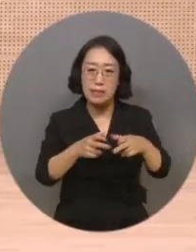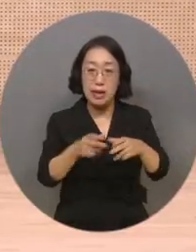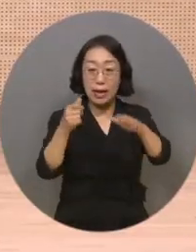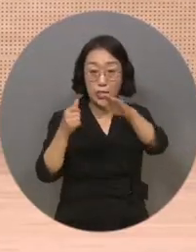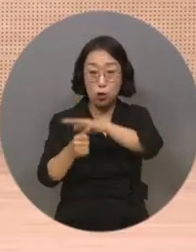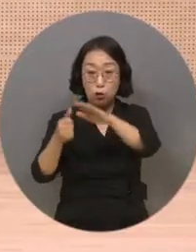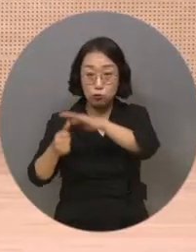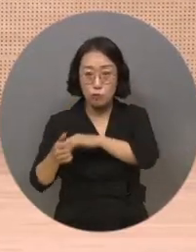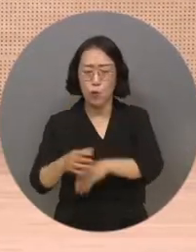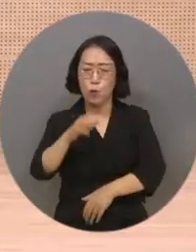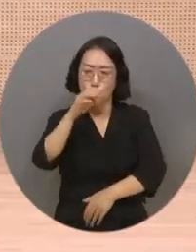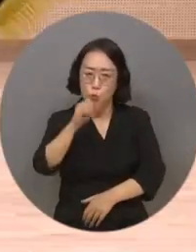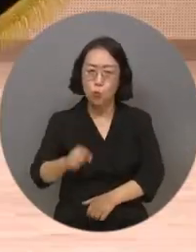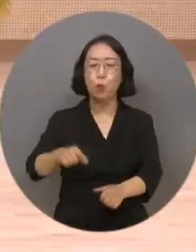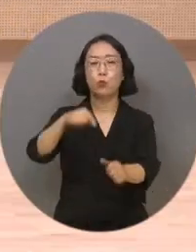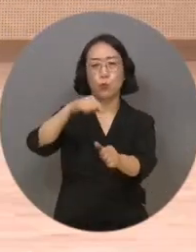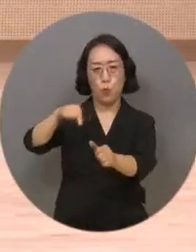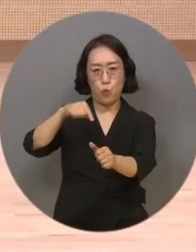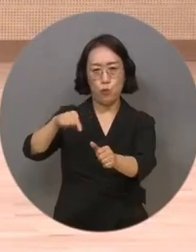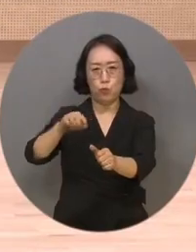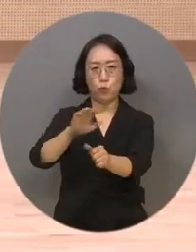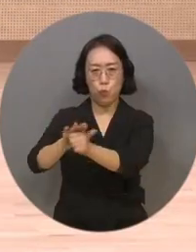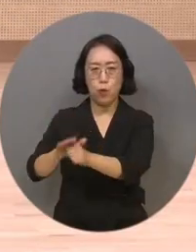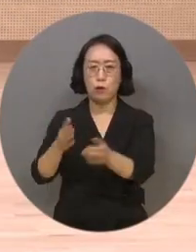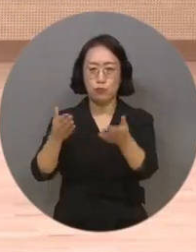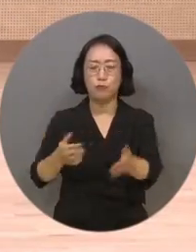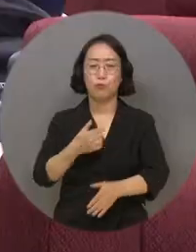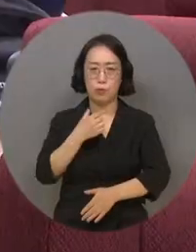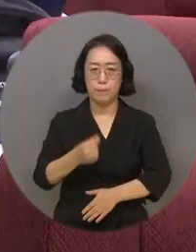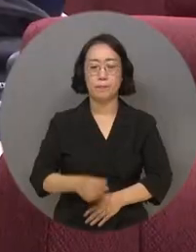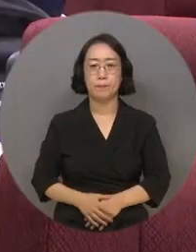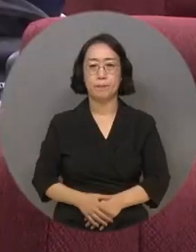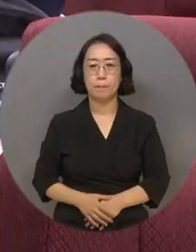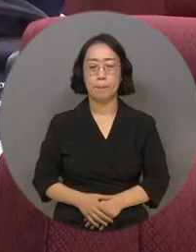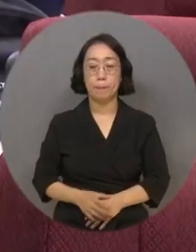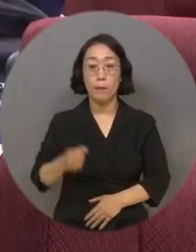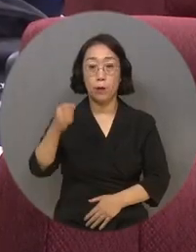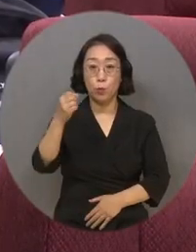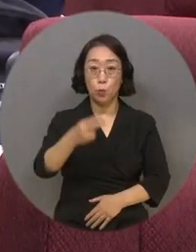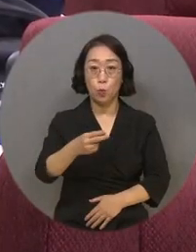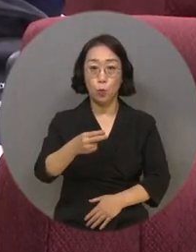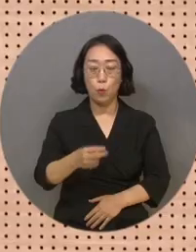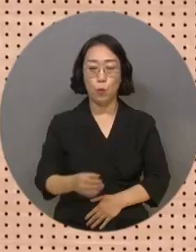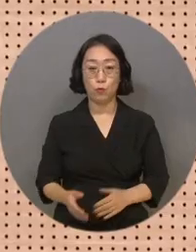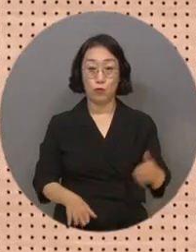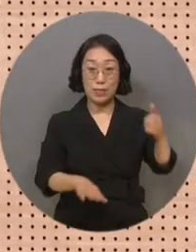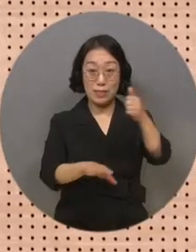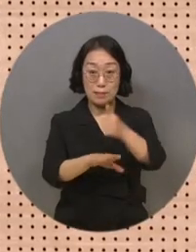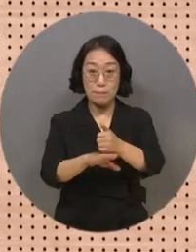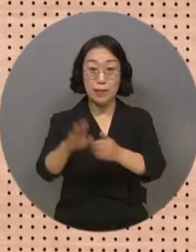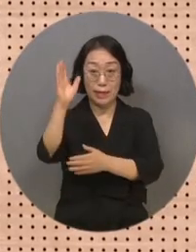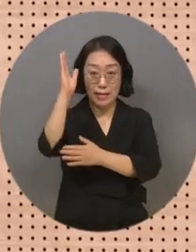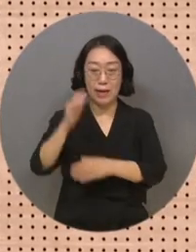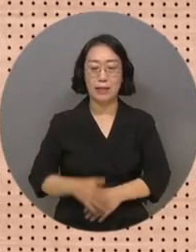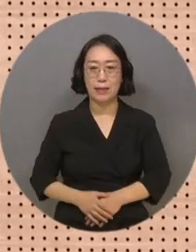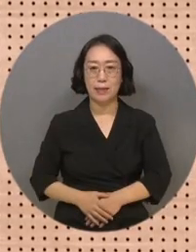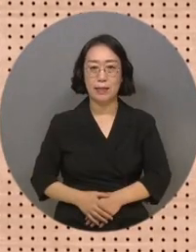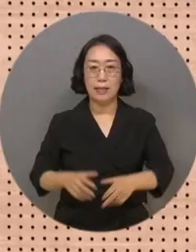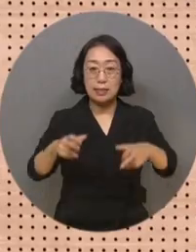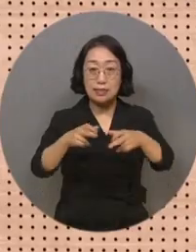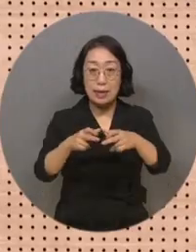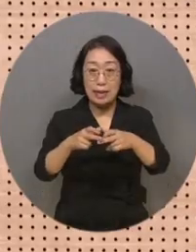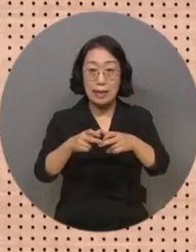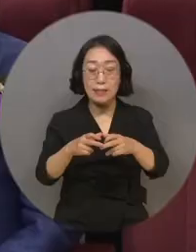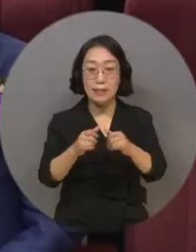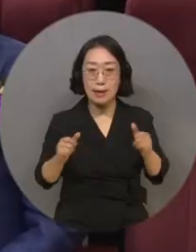선수들이 양질의 교육을 받을 수 있도록 노력하겠다고 했습니다. 또한 취임사를 통해 새로운 장애인 체육의 미래를